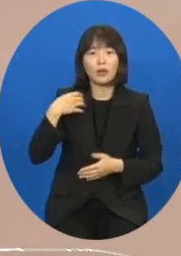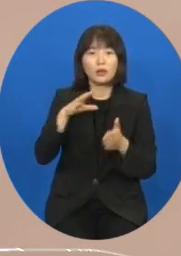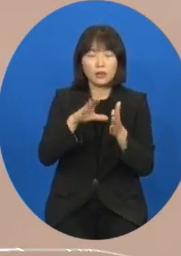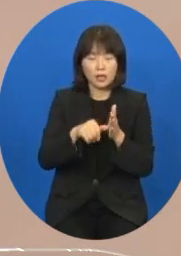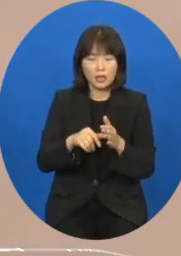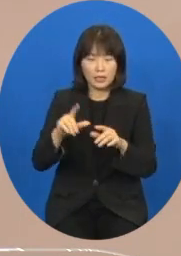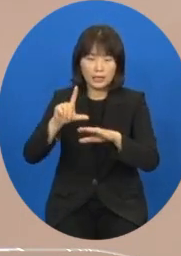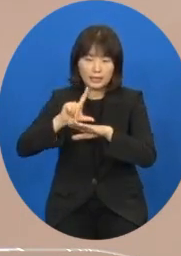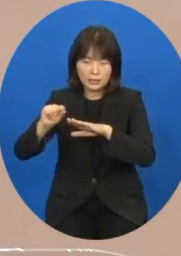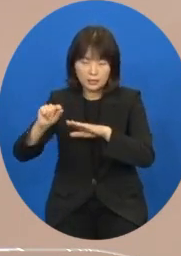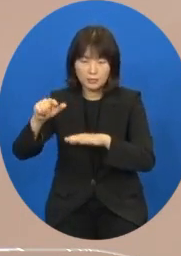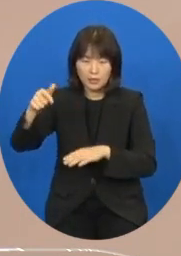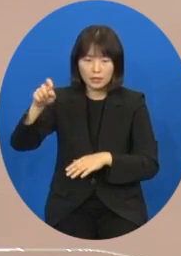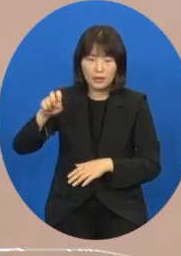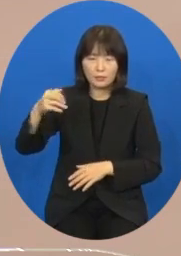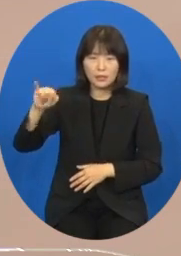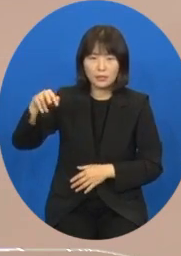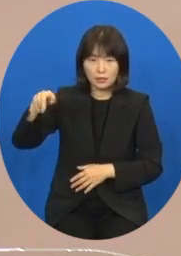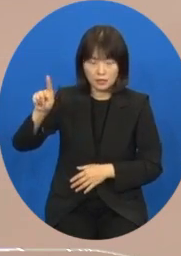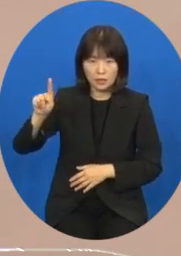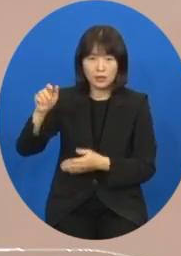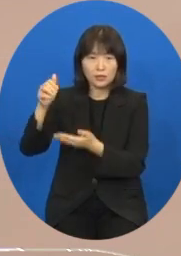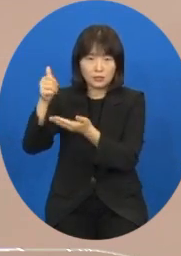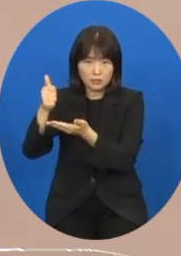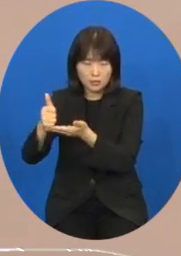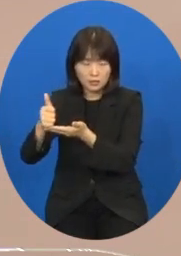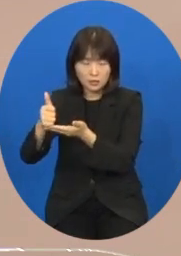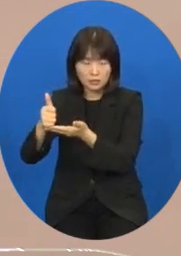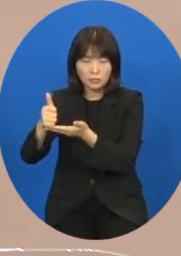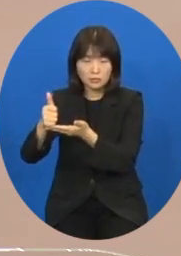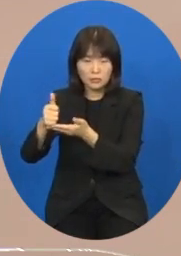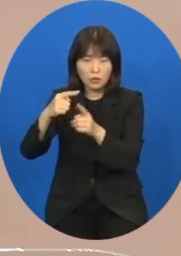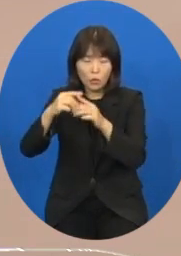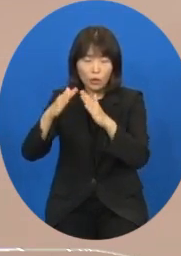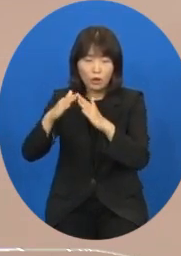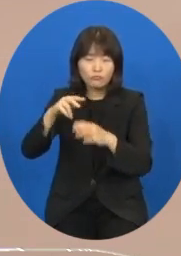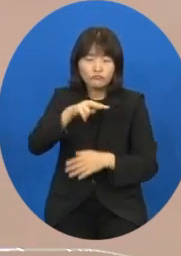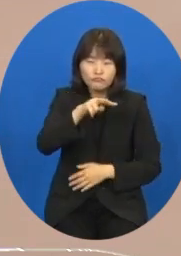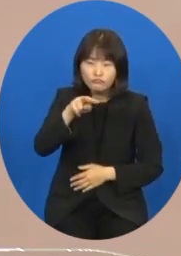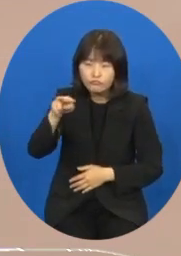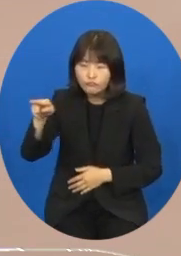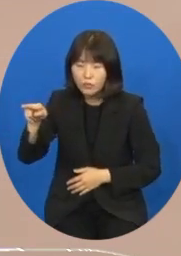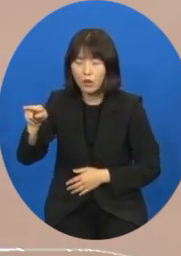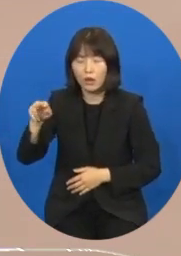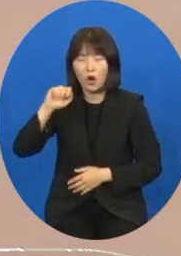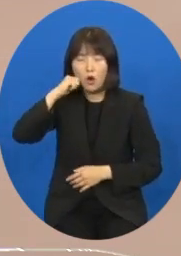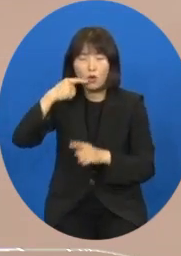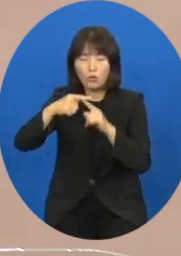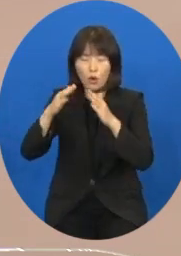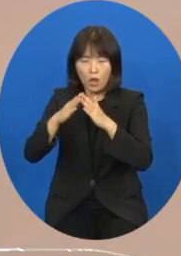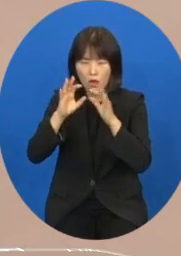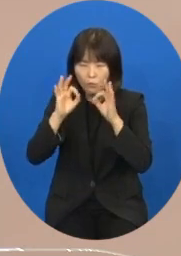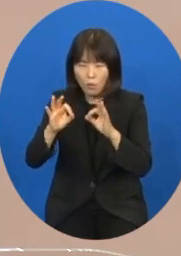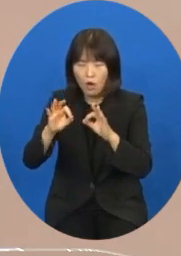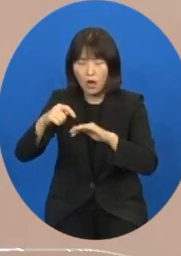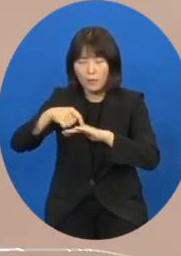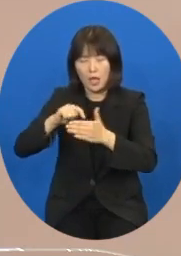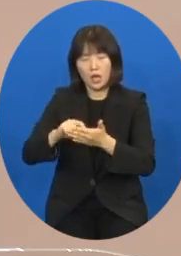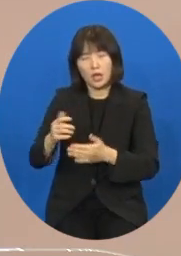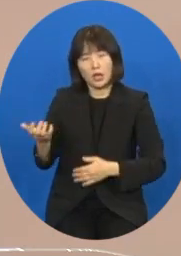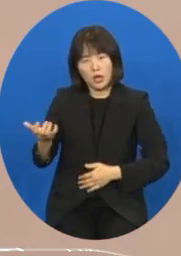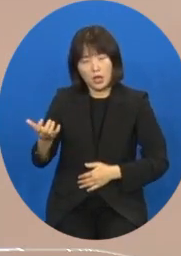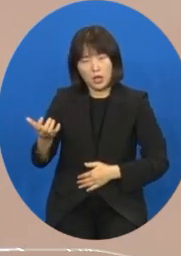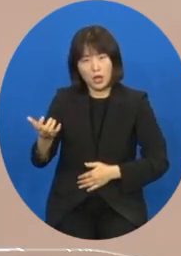내 어려운 교회들을 쭉 둘러보시고는 마음이 너무 아파하시더라고요. 그러면서 한 번은 목사님들이 모인